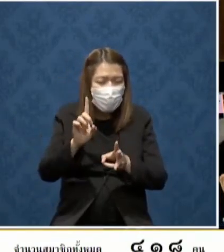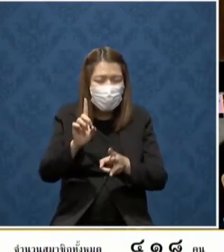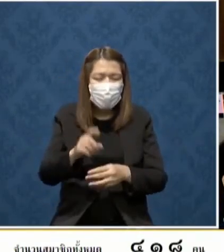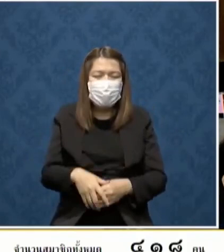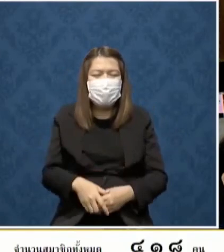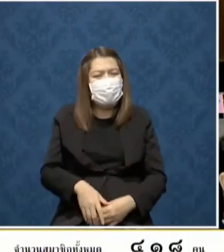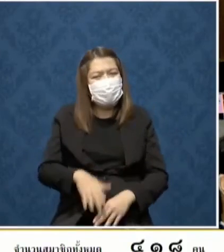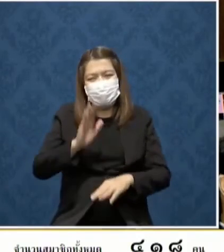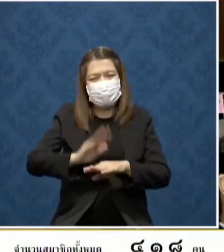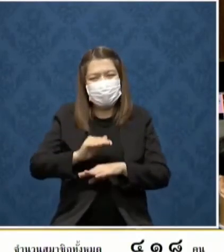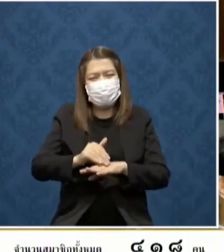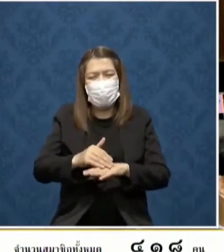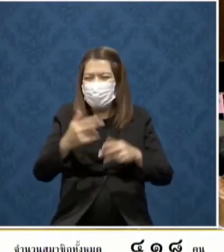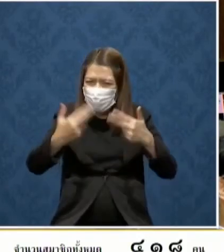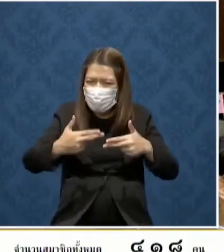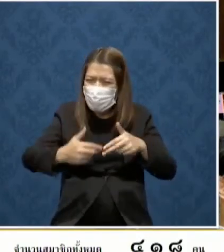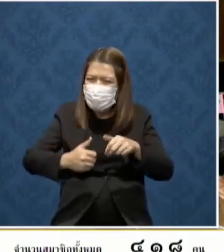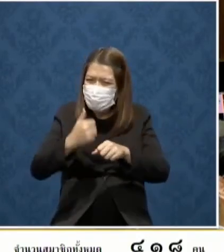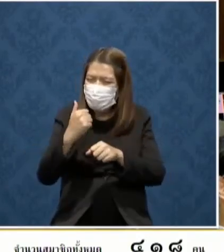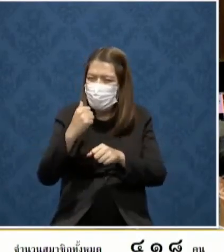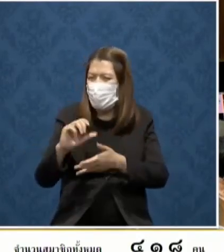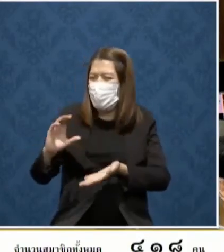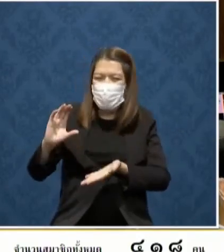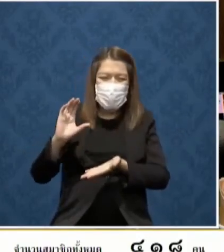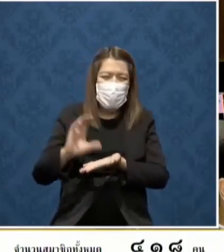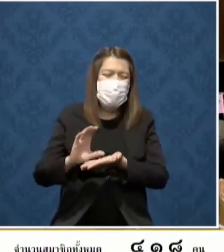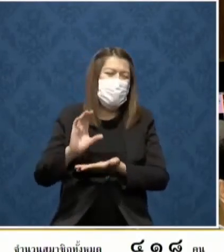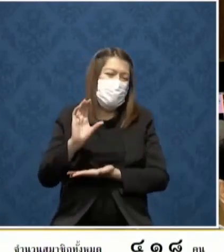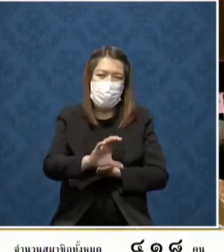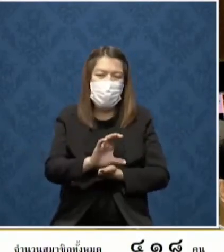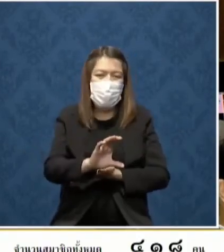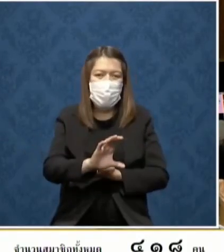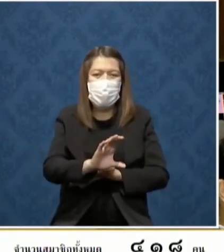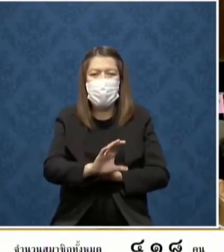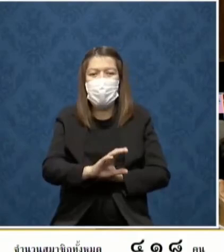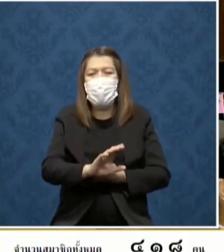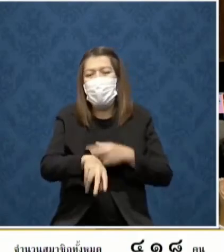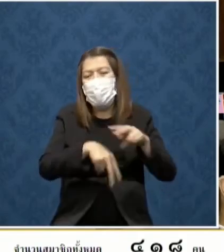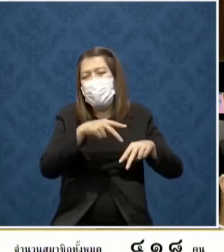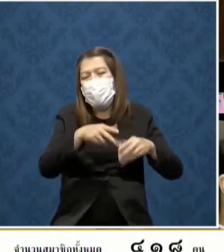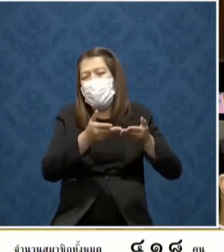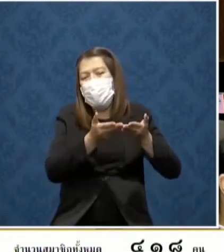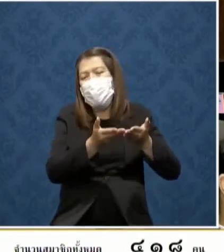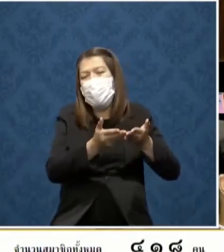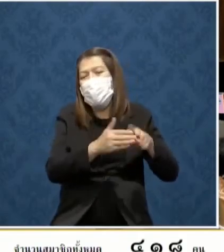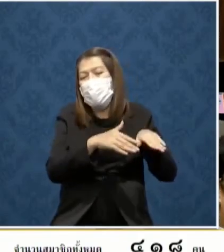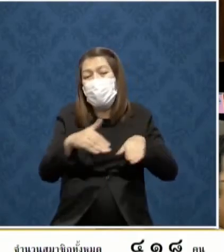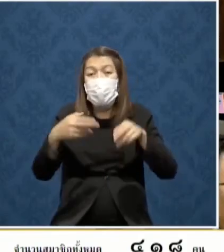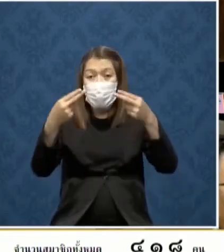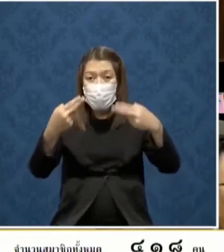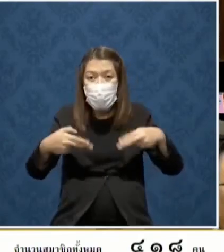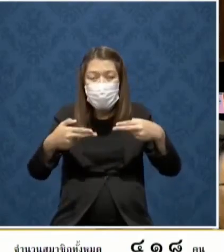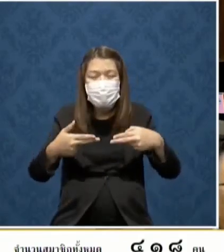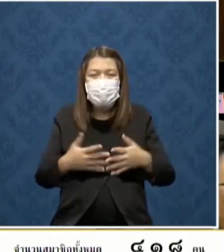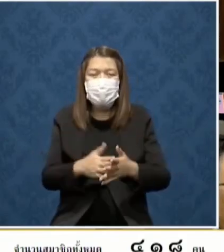ให้มควสระมารถในการรบสูงสุดงบประมาณมาหาสารที่อ้างว่าใช้ไปเพอดำโรคสภาพความพ้อมใการล Simmons สุท้าย